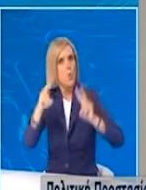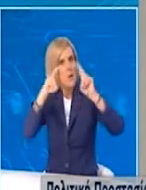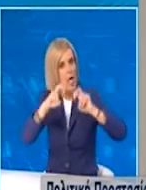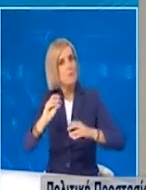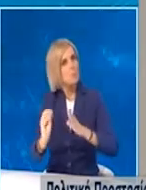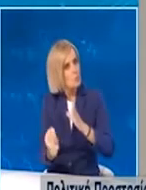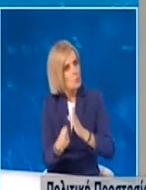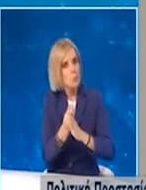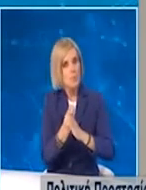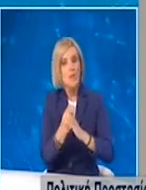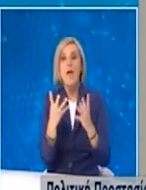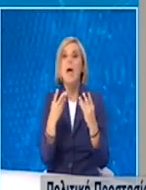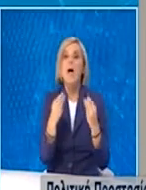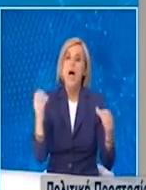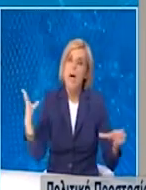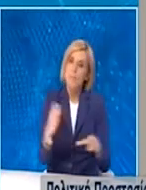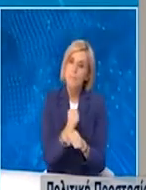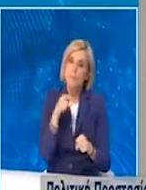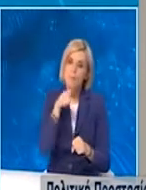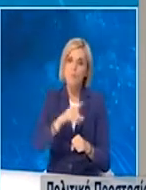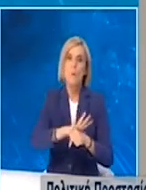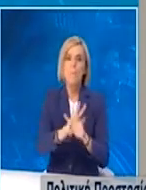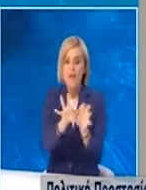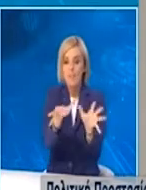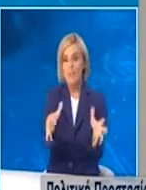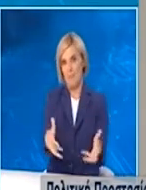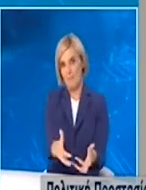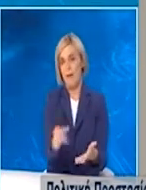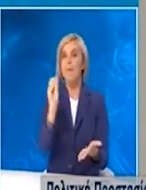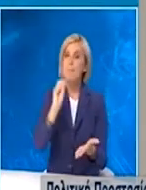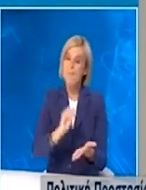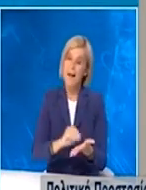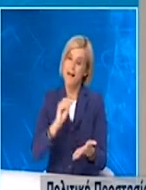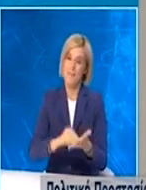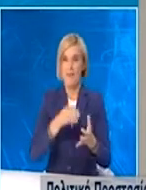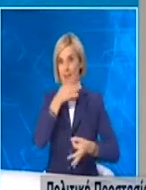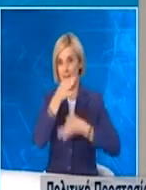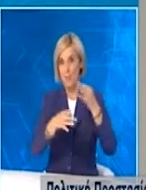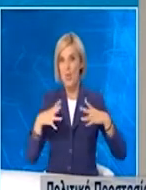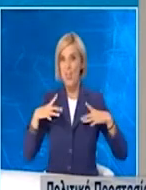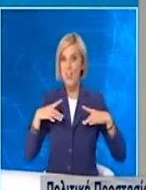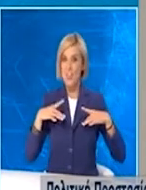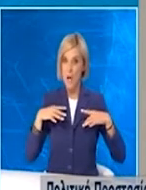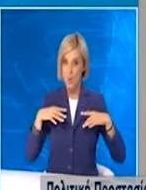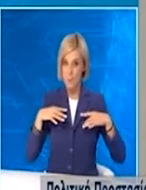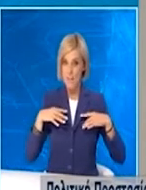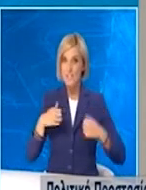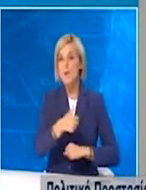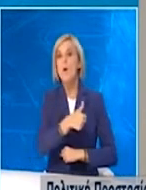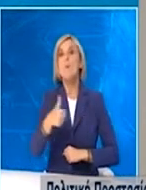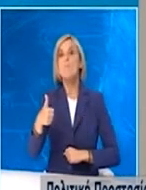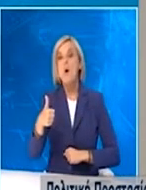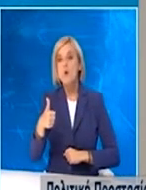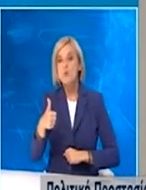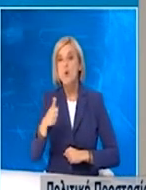την πανδημία με τον ίδιο επιτυχή τρόπο. Γι' αυτό να μου επιτρέψετε να επαναλάβω. Στις διακοπές χαλαρώνουμε μόνο ως προς τους